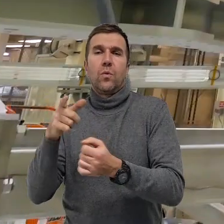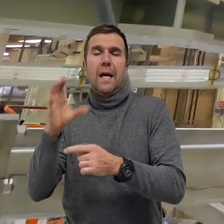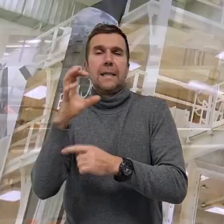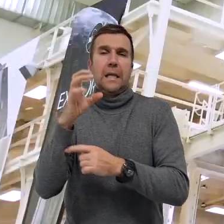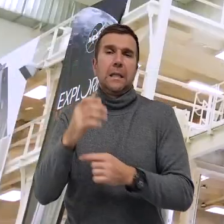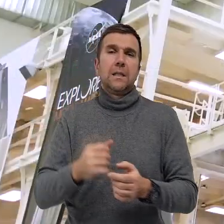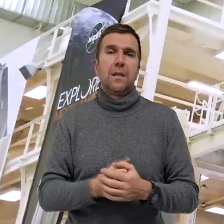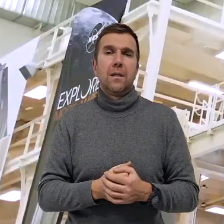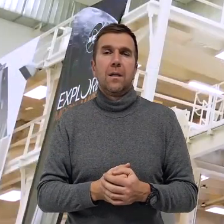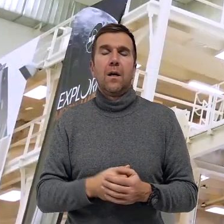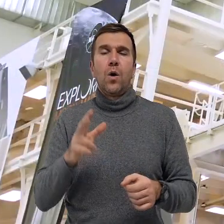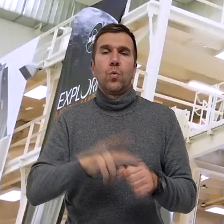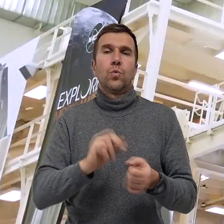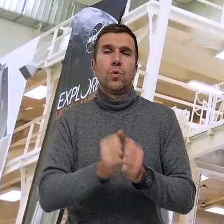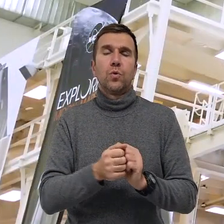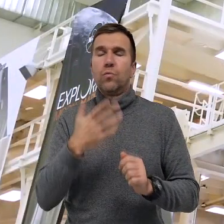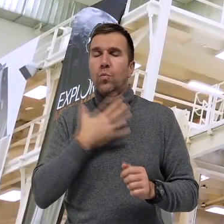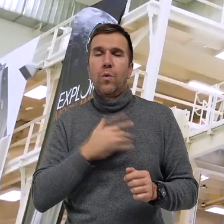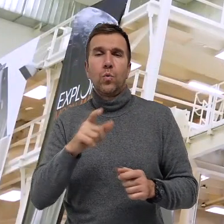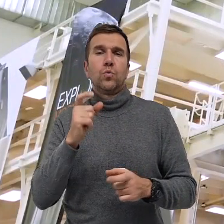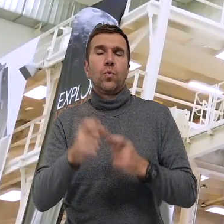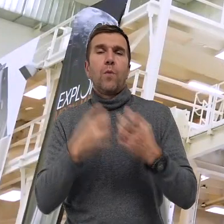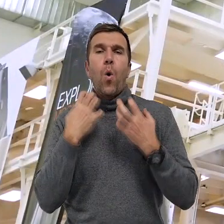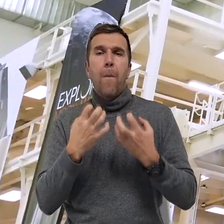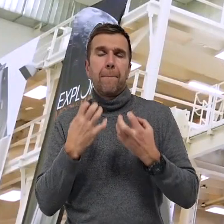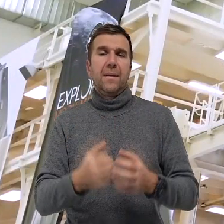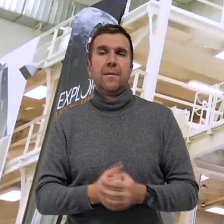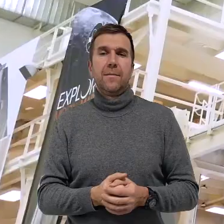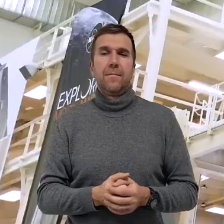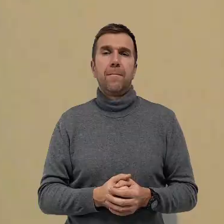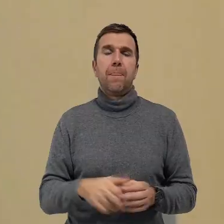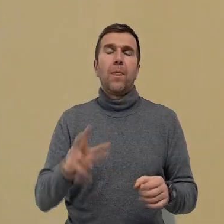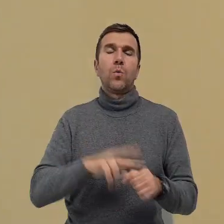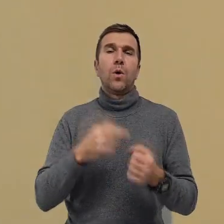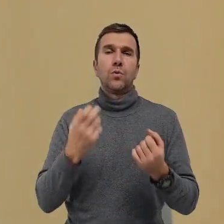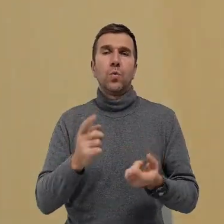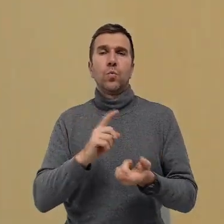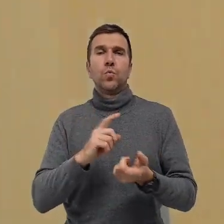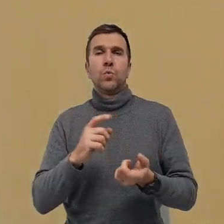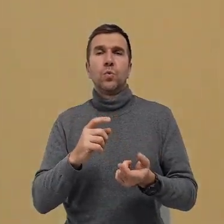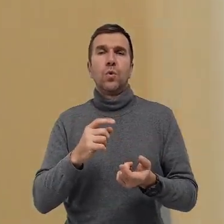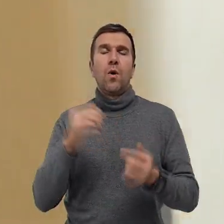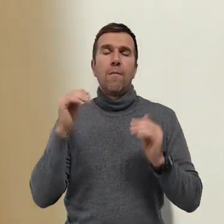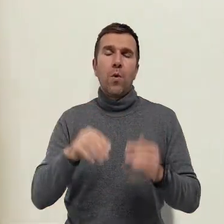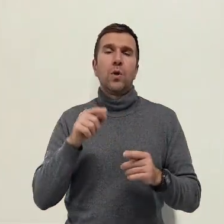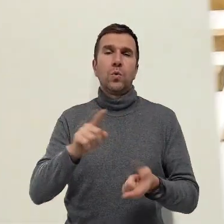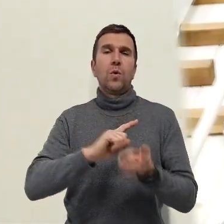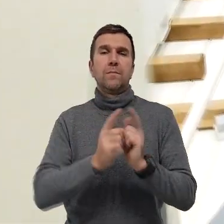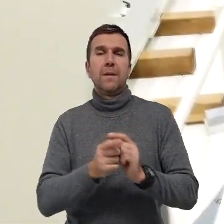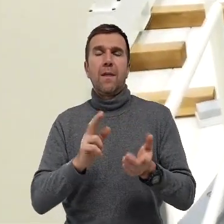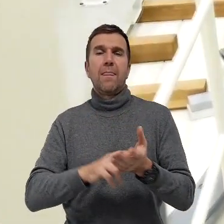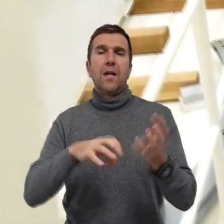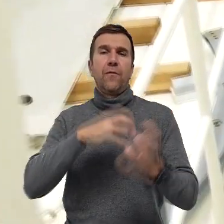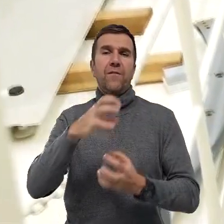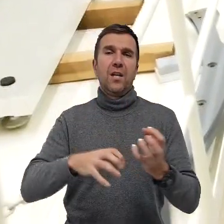te satelity, którzy są naprawdę pasjonatami i hobbystami, którzy chcą zmieniać i wierzą, że można zmienić coś na